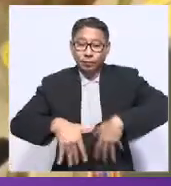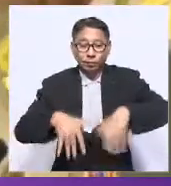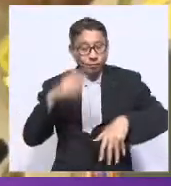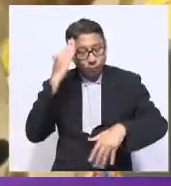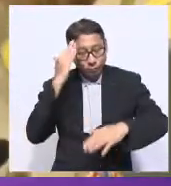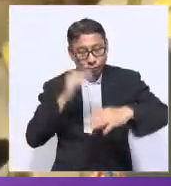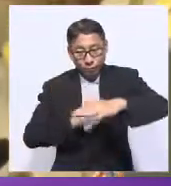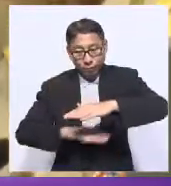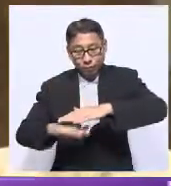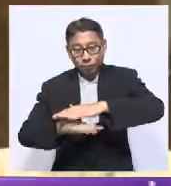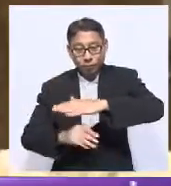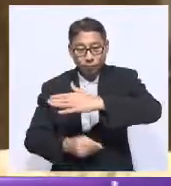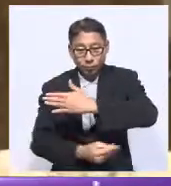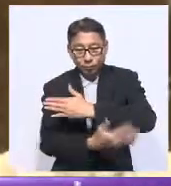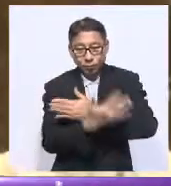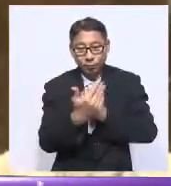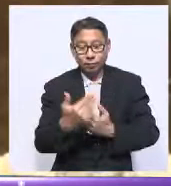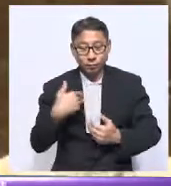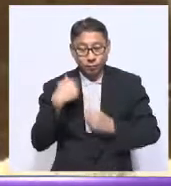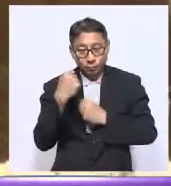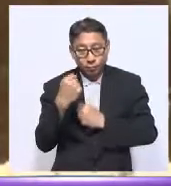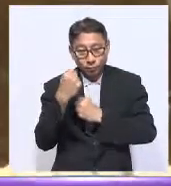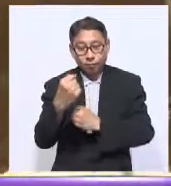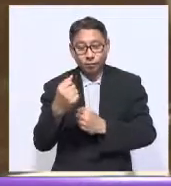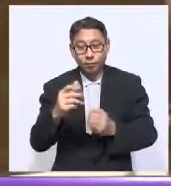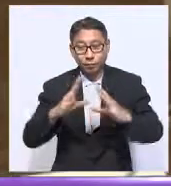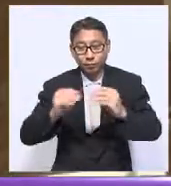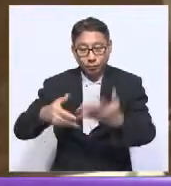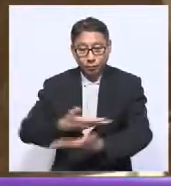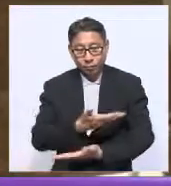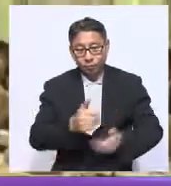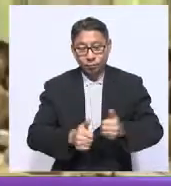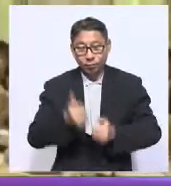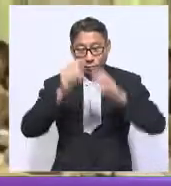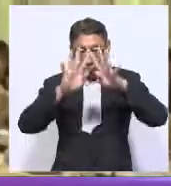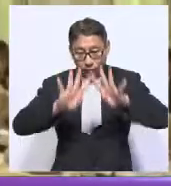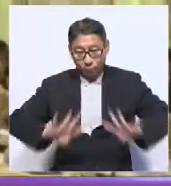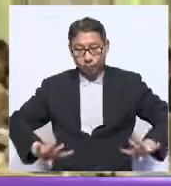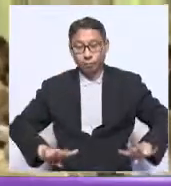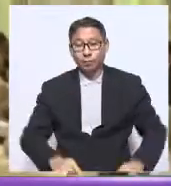ราบถึงข้อมูลโอกาสและความท้าทายที่จะได้จากการประชุมสุดยอดอาเซียนด้วยค่ะ